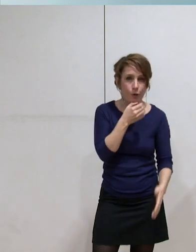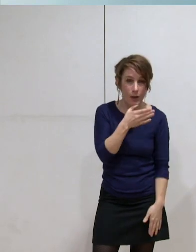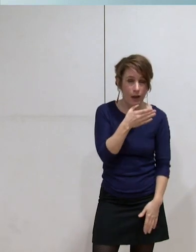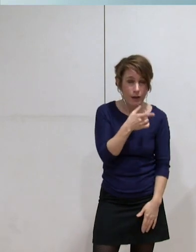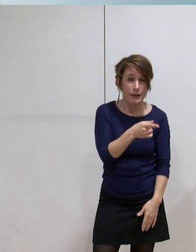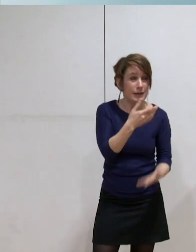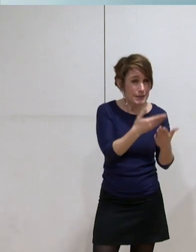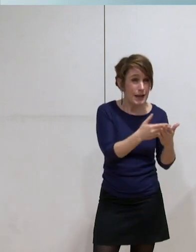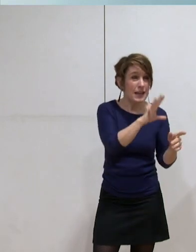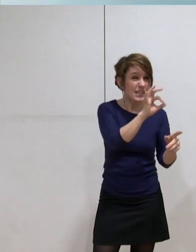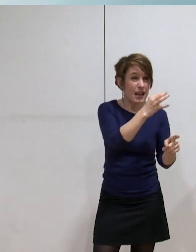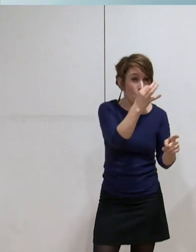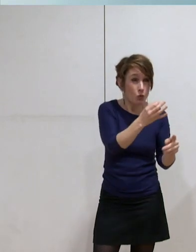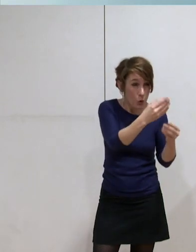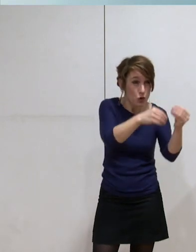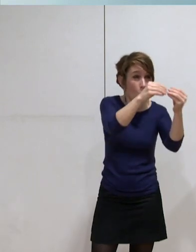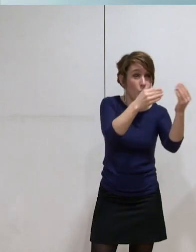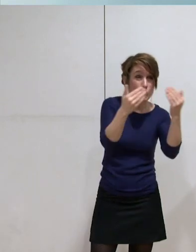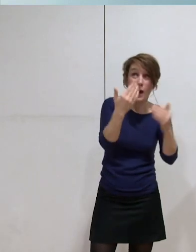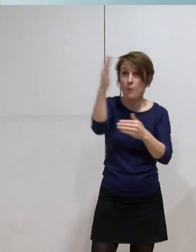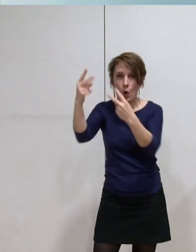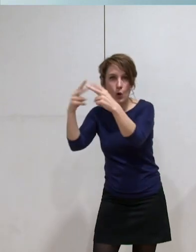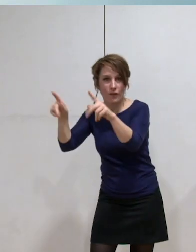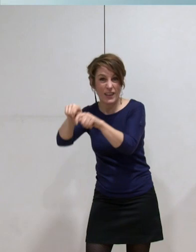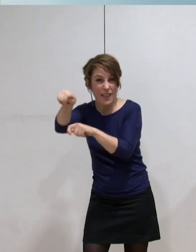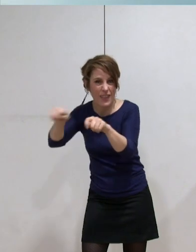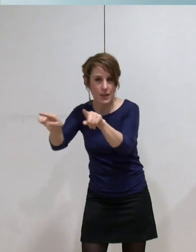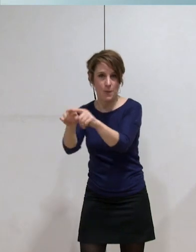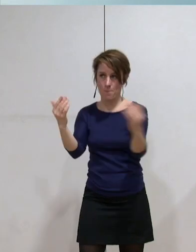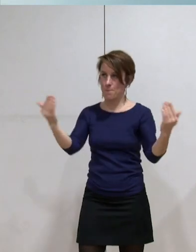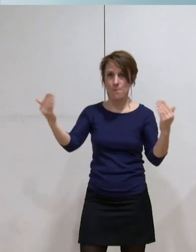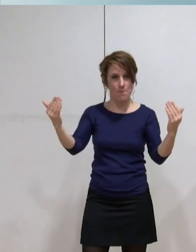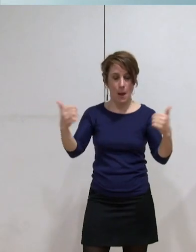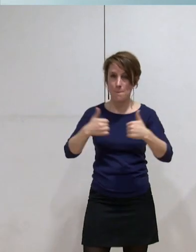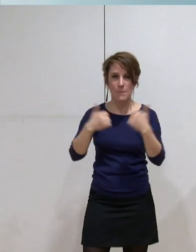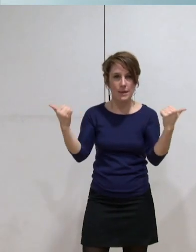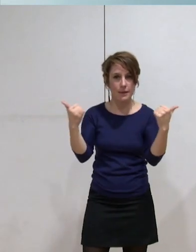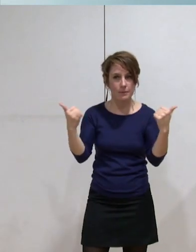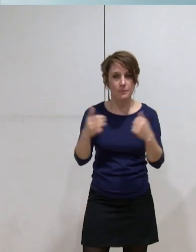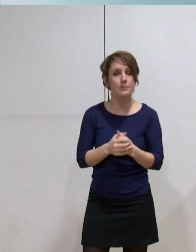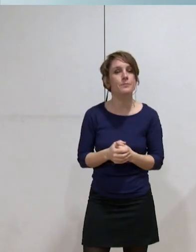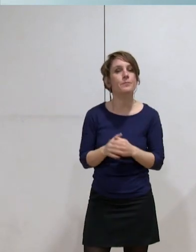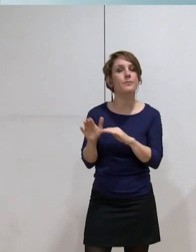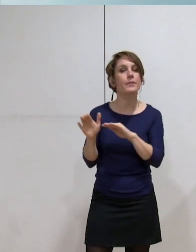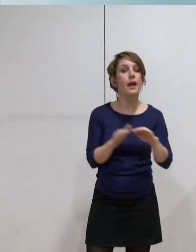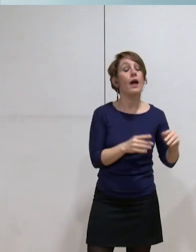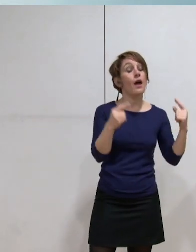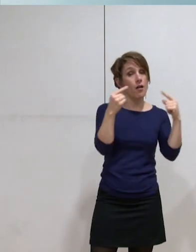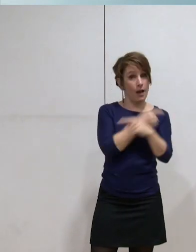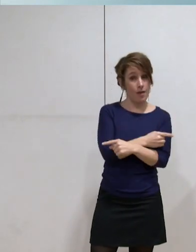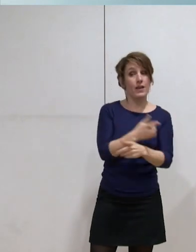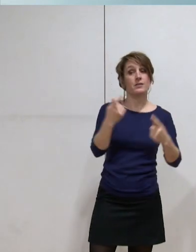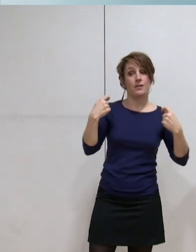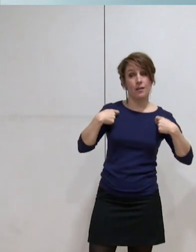plus que la moyenne des villes de notre taille à l'inverse les dépenses d'équipement